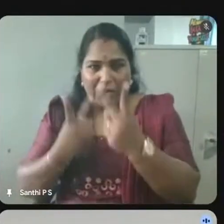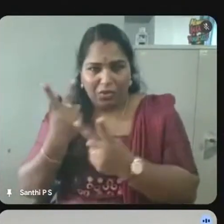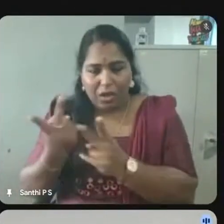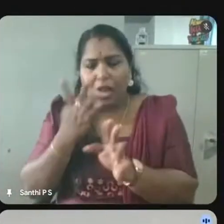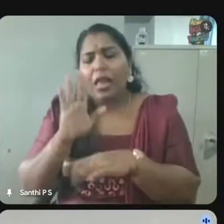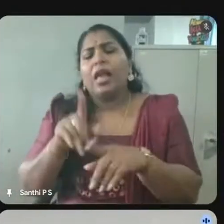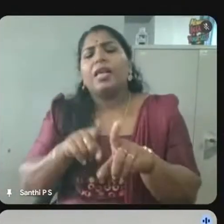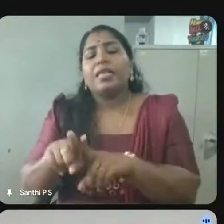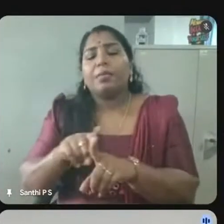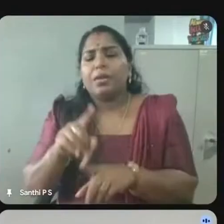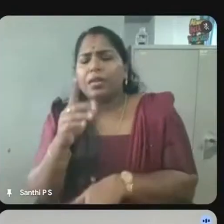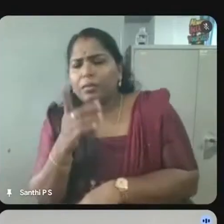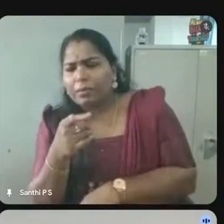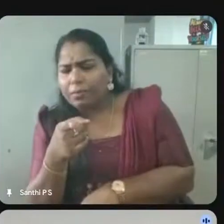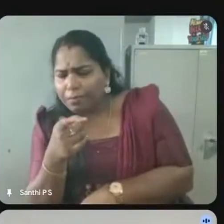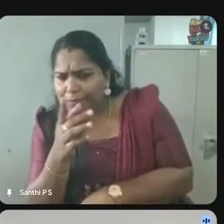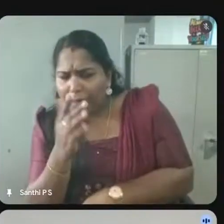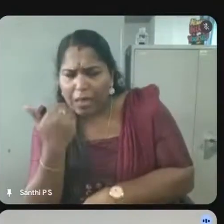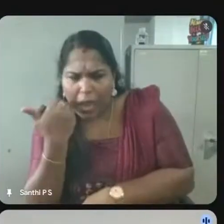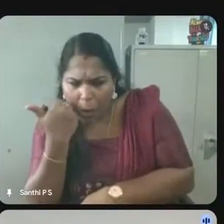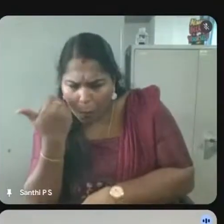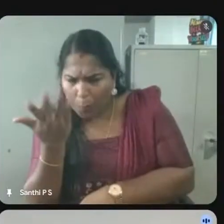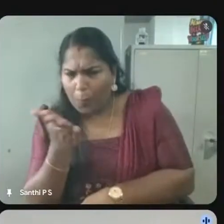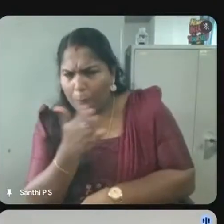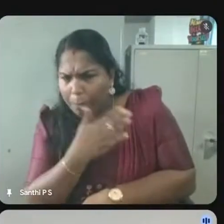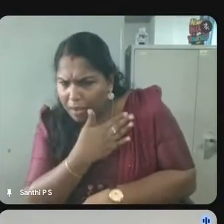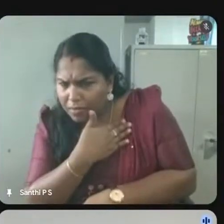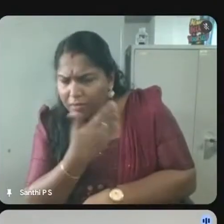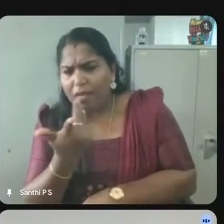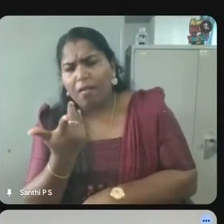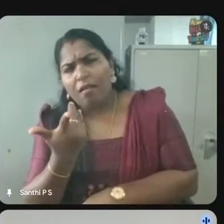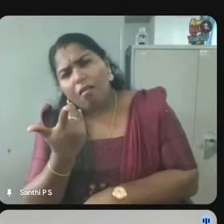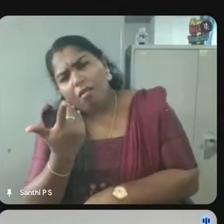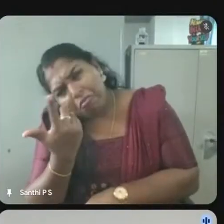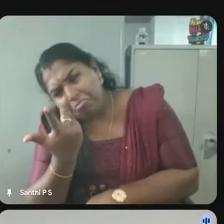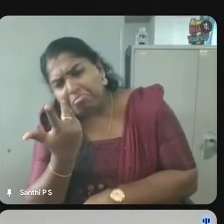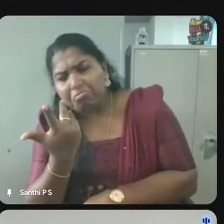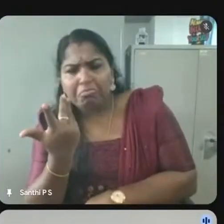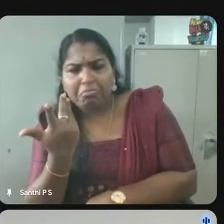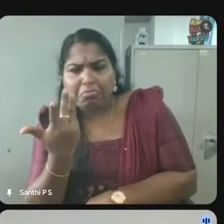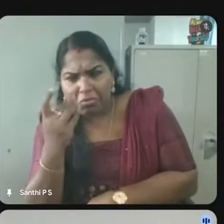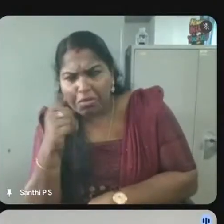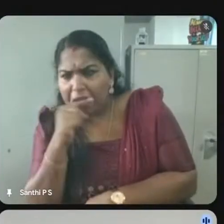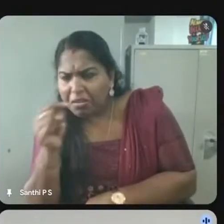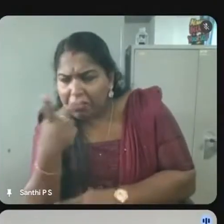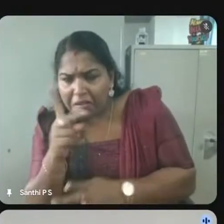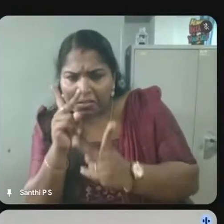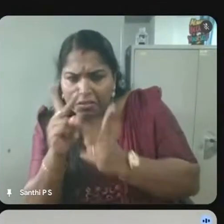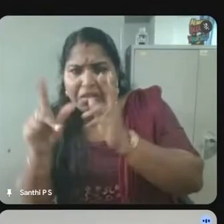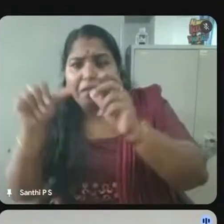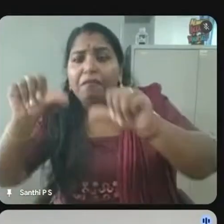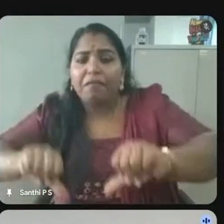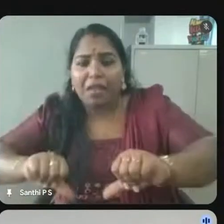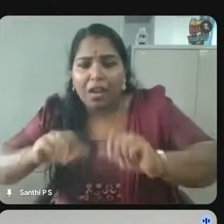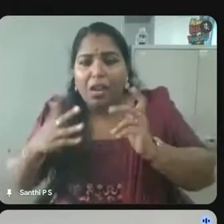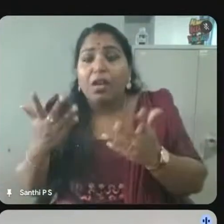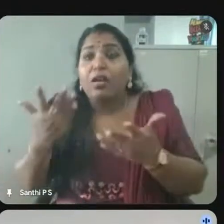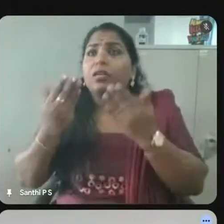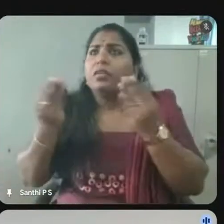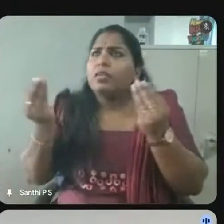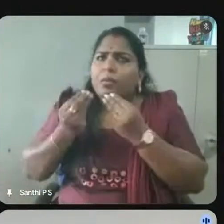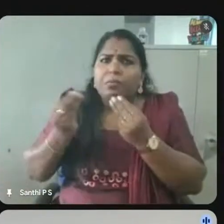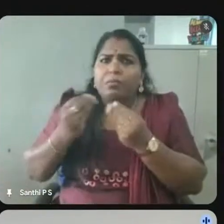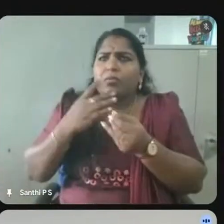ഡിഫക്റ്റീവ് ആണ്. പച്ച, മഞ്ഞ, ചുവപ്പ്, നീല കാണാൻ പറ്റാത്ത പല ആളുകളും ഉണ്ട്. വേറെ പലതരത്തിലുള്ള കാഴ്ചക്കുറവുകളുണ്ട്. കോൺട്രാസ്റ്റ്